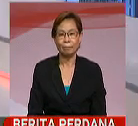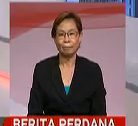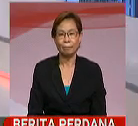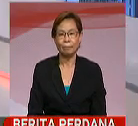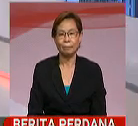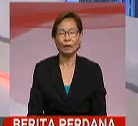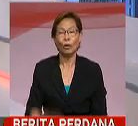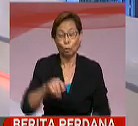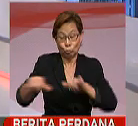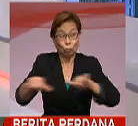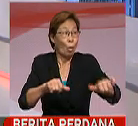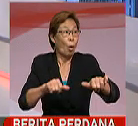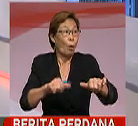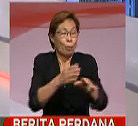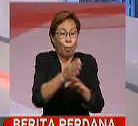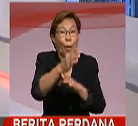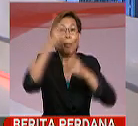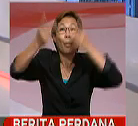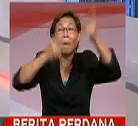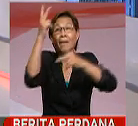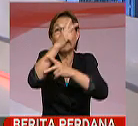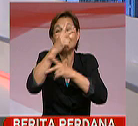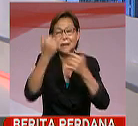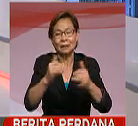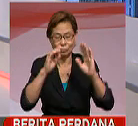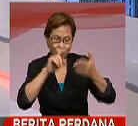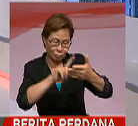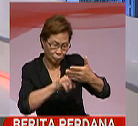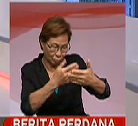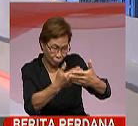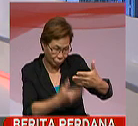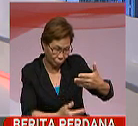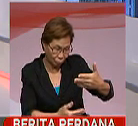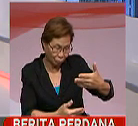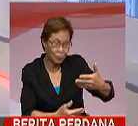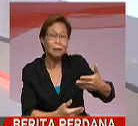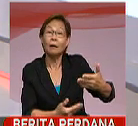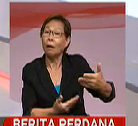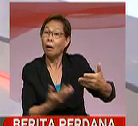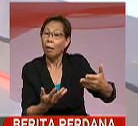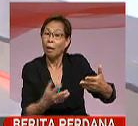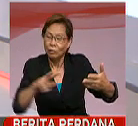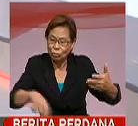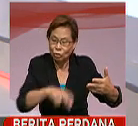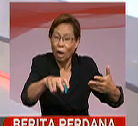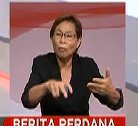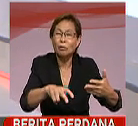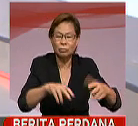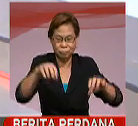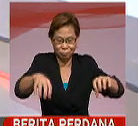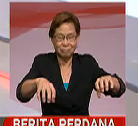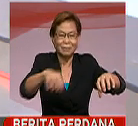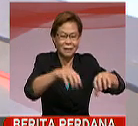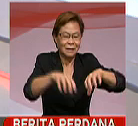Dalam usaha merancakkan sektor pelancongan pula, kerajaan sedang meneliti cadangan gelembung perjalanan atau travel bubble